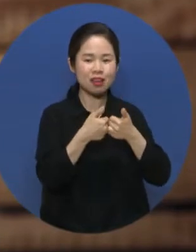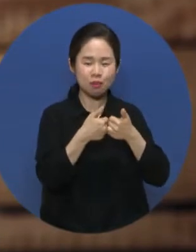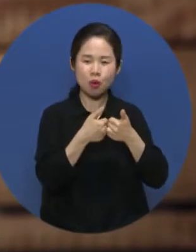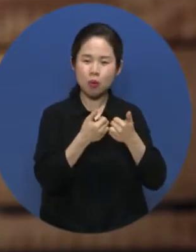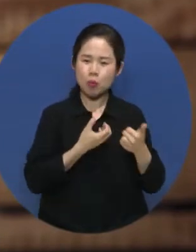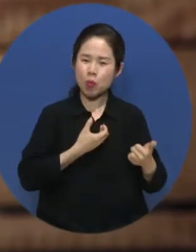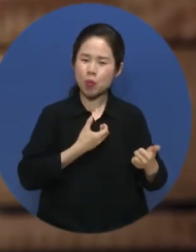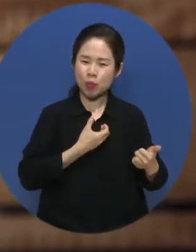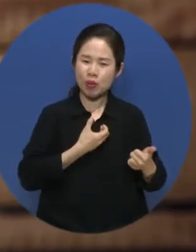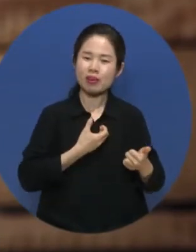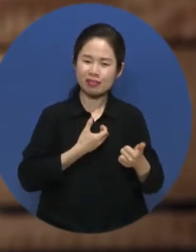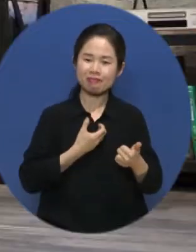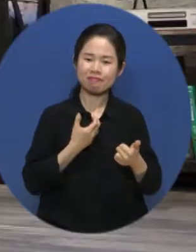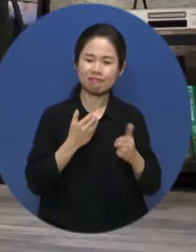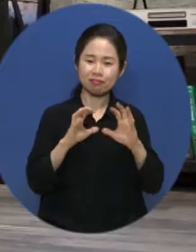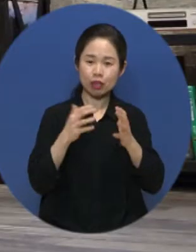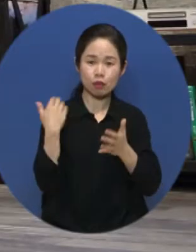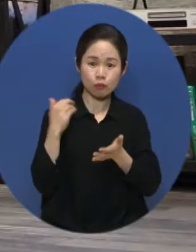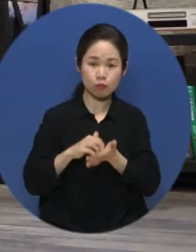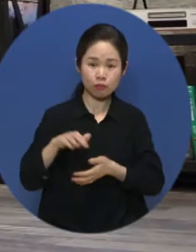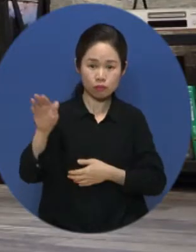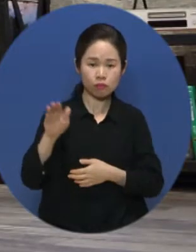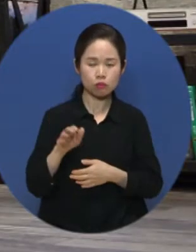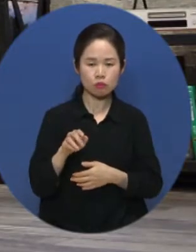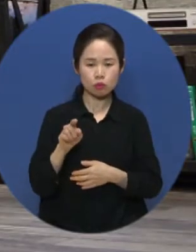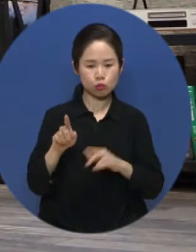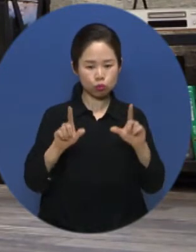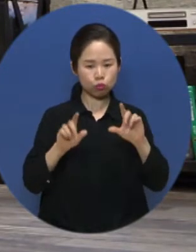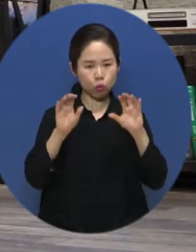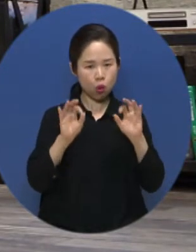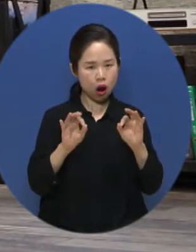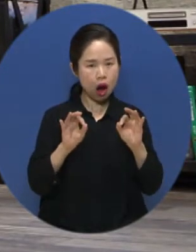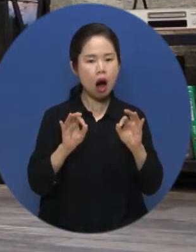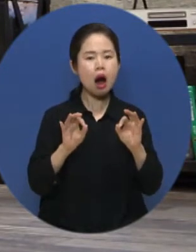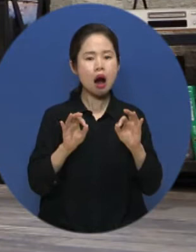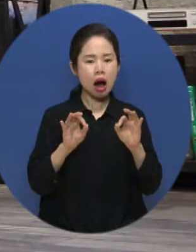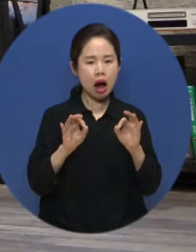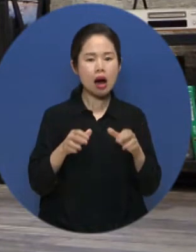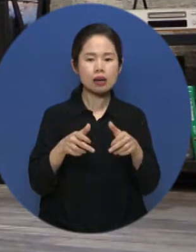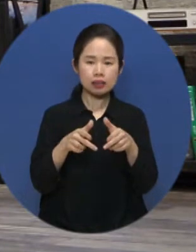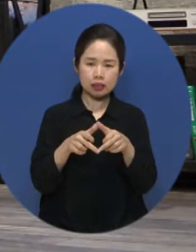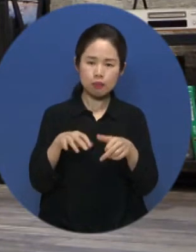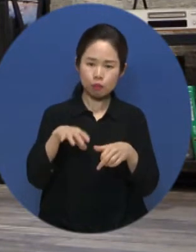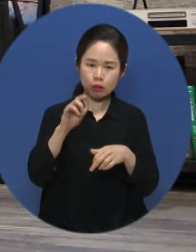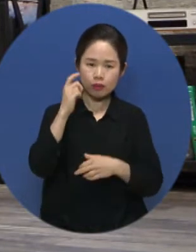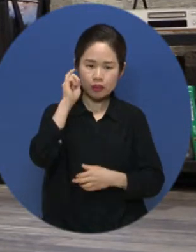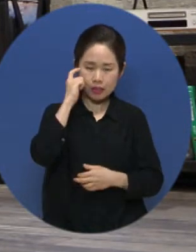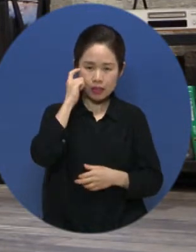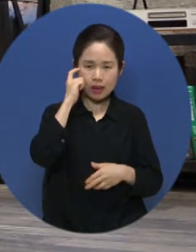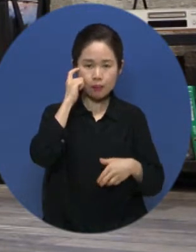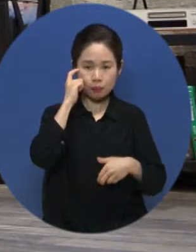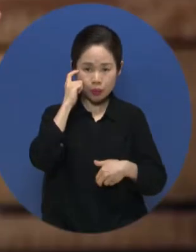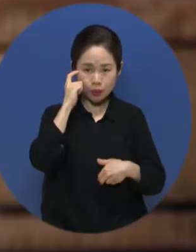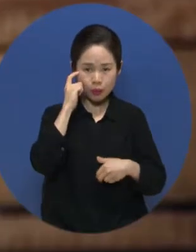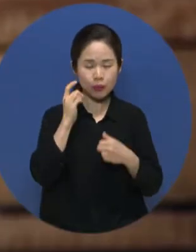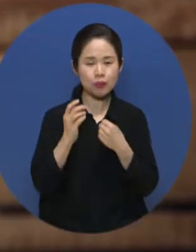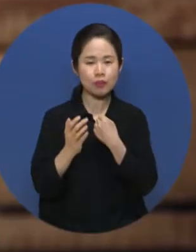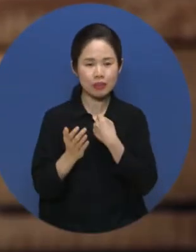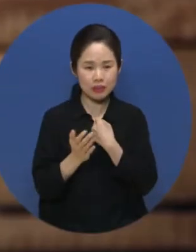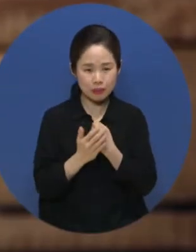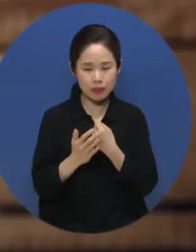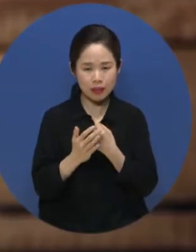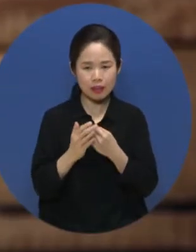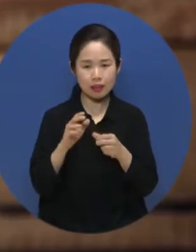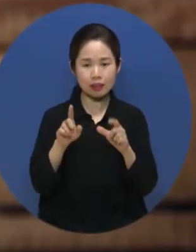하셨죠. 그분들을 보고 이분들을 보니까 정말 장애인분들을 먼저 생각해야겠다라고 해서 만들어진 단어가